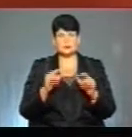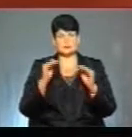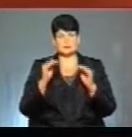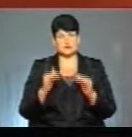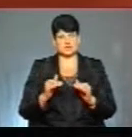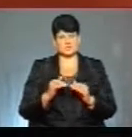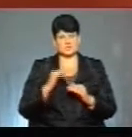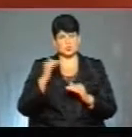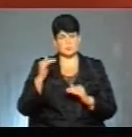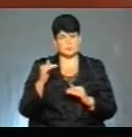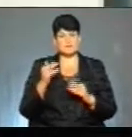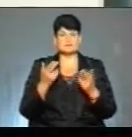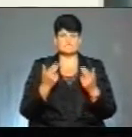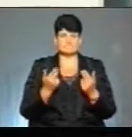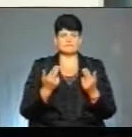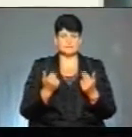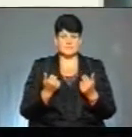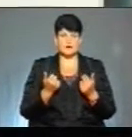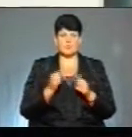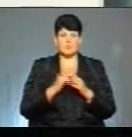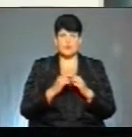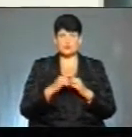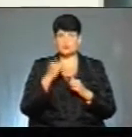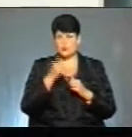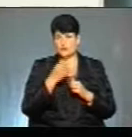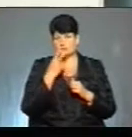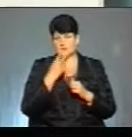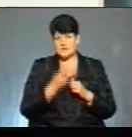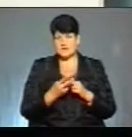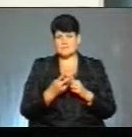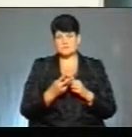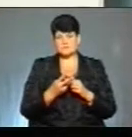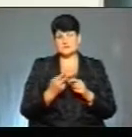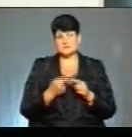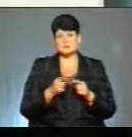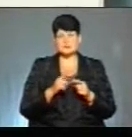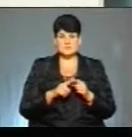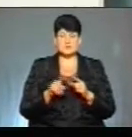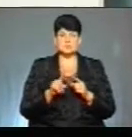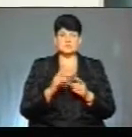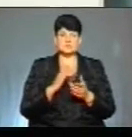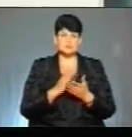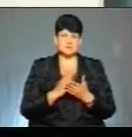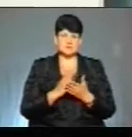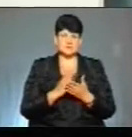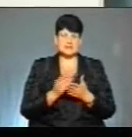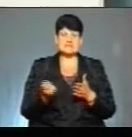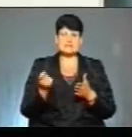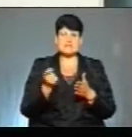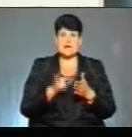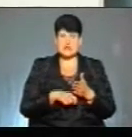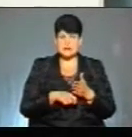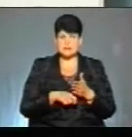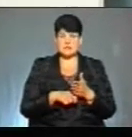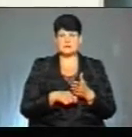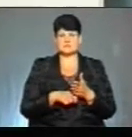ступені? Так, звичайно, ми кожного року спостерігаємо таку тенденцію, де є і закриття,